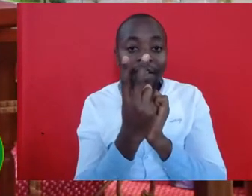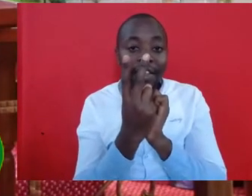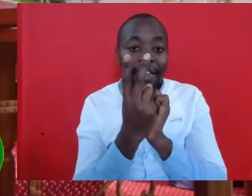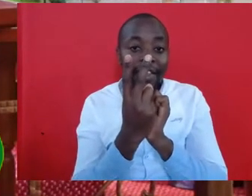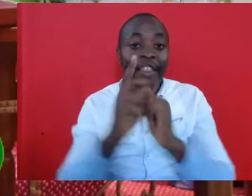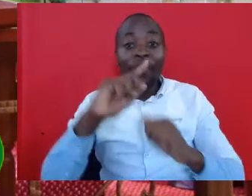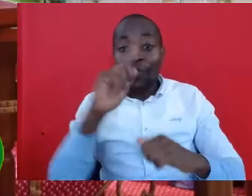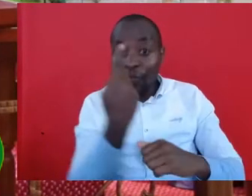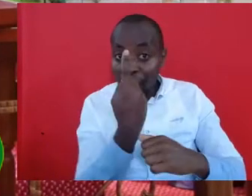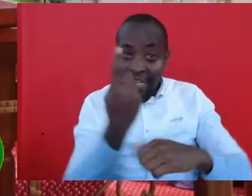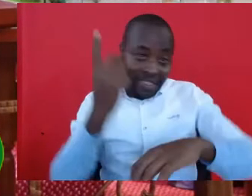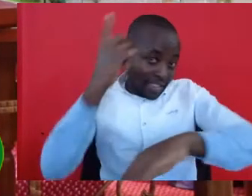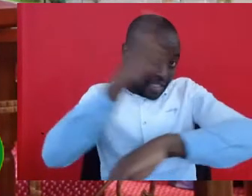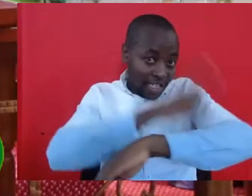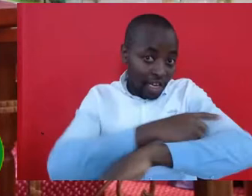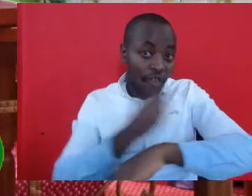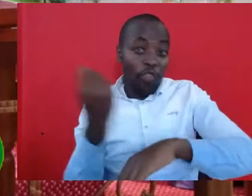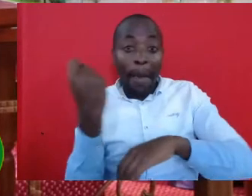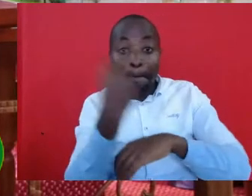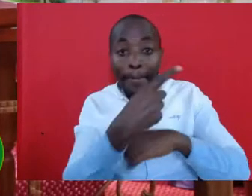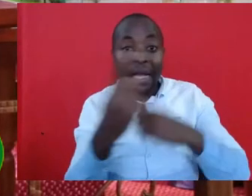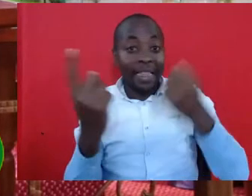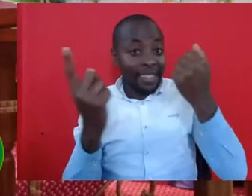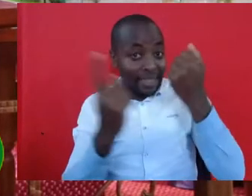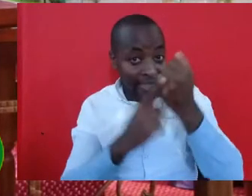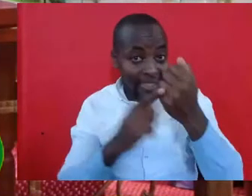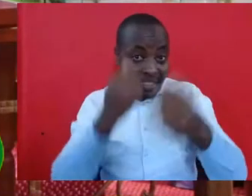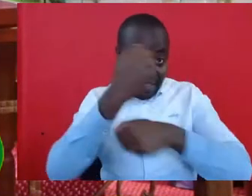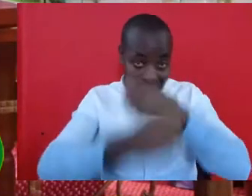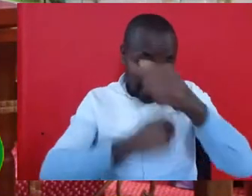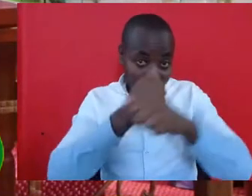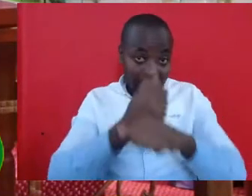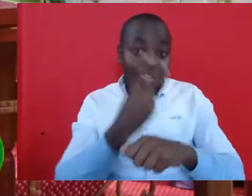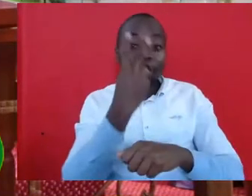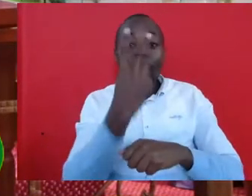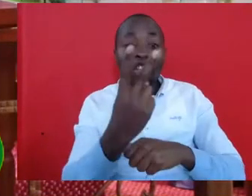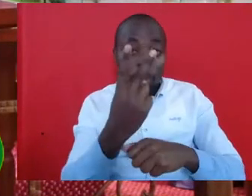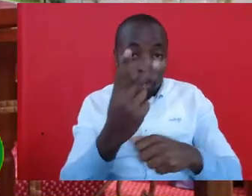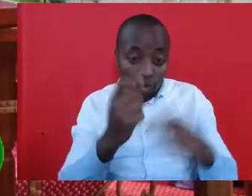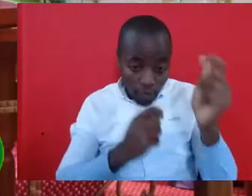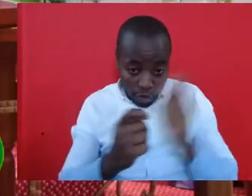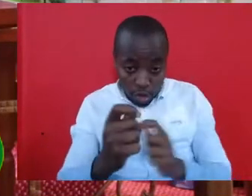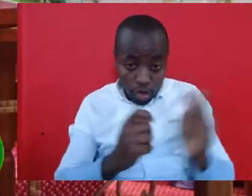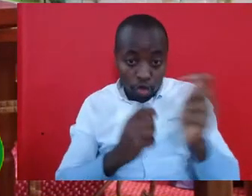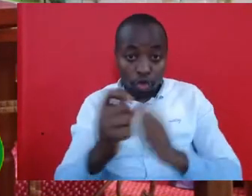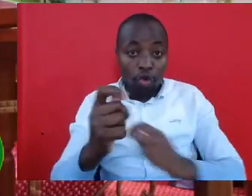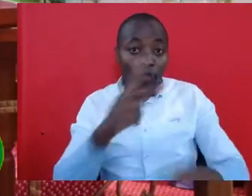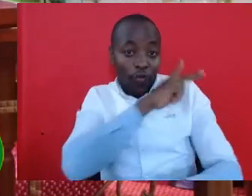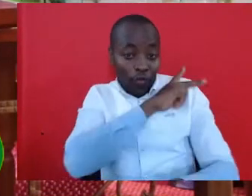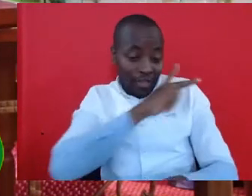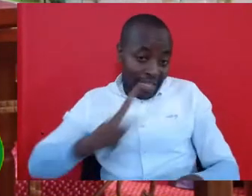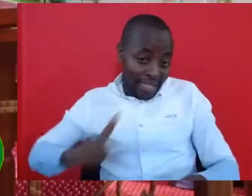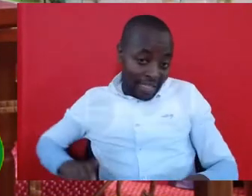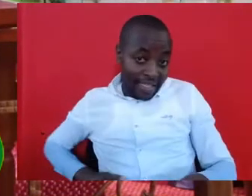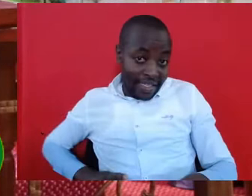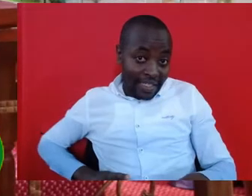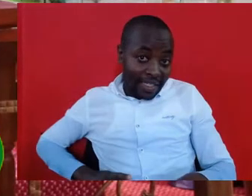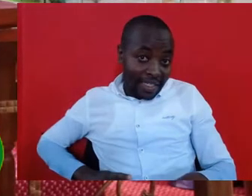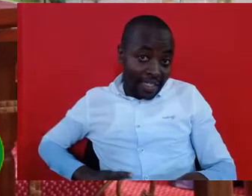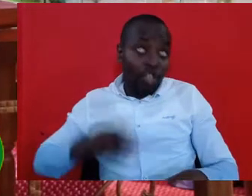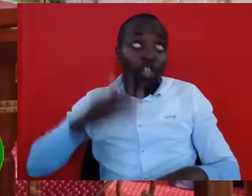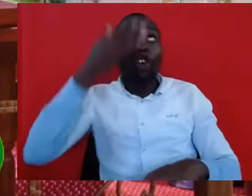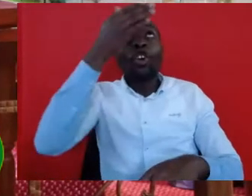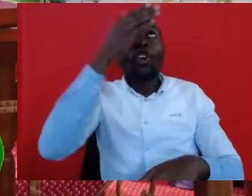ya kwanza ya mwezi wa sita mwaka wa pili wa utawala wa mfalme Dario wa Pashia, Mwenyezi